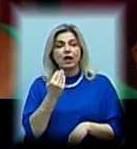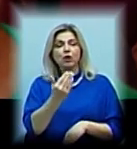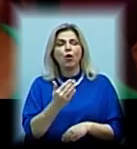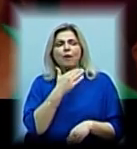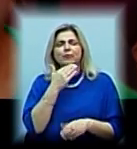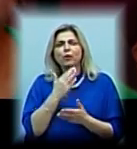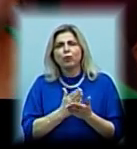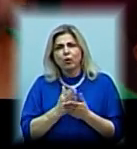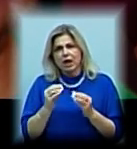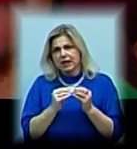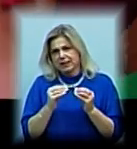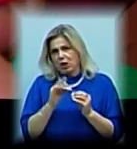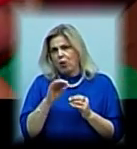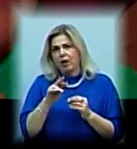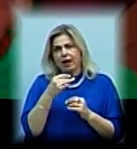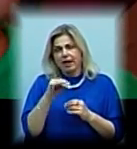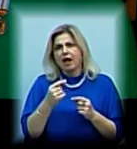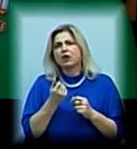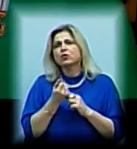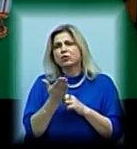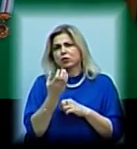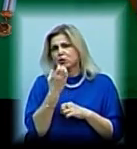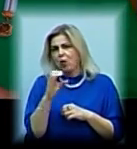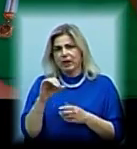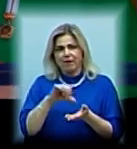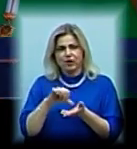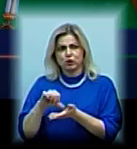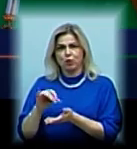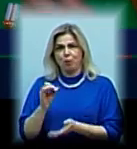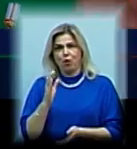десятки зіграних ролей, сотні виступів.